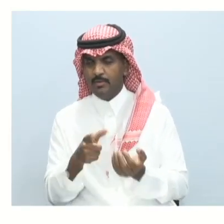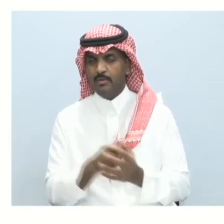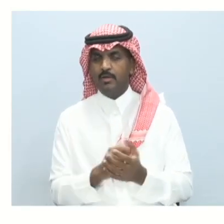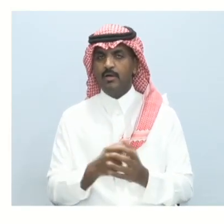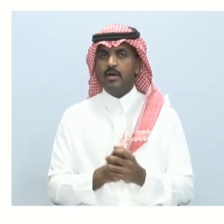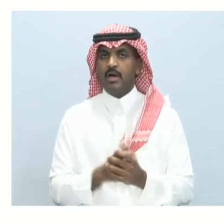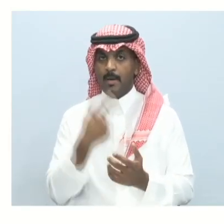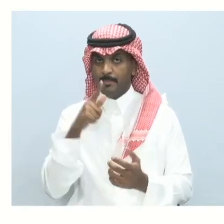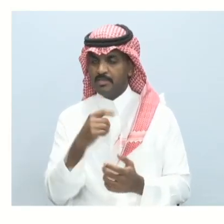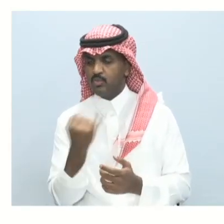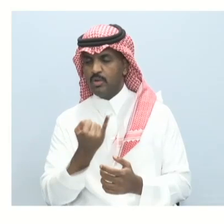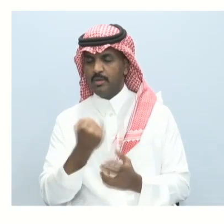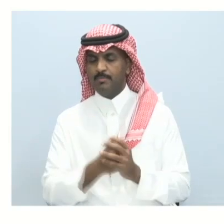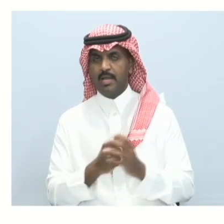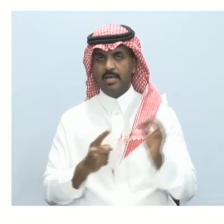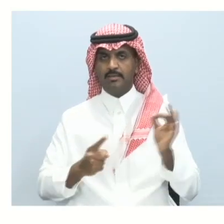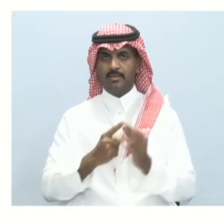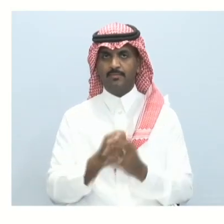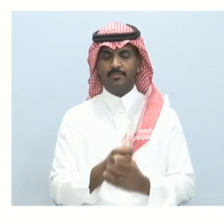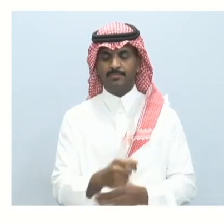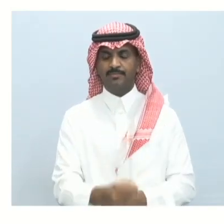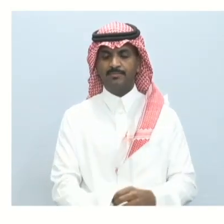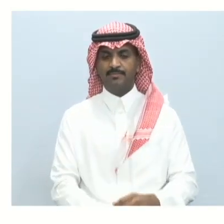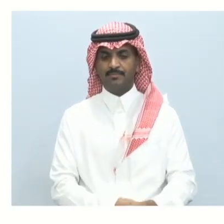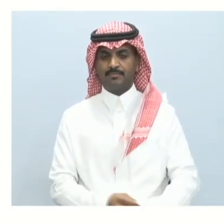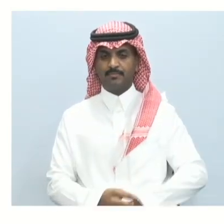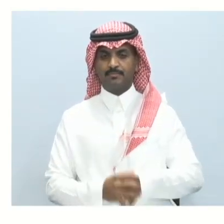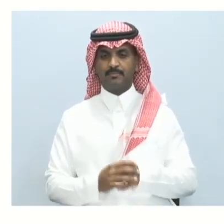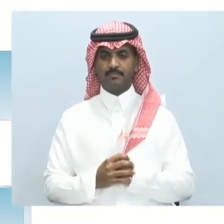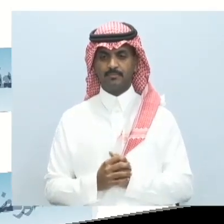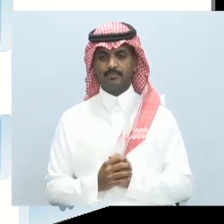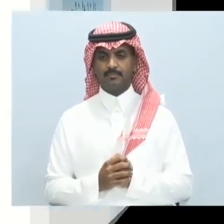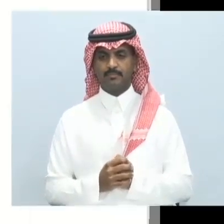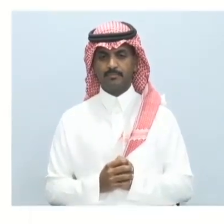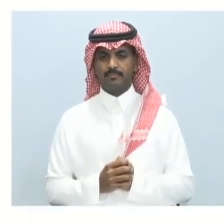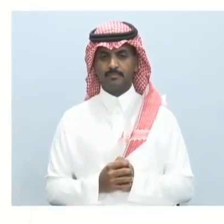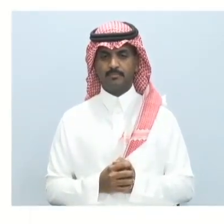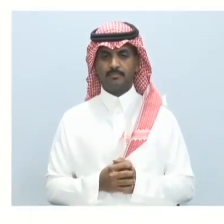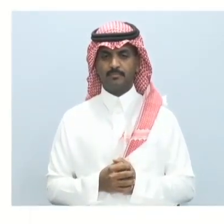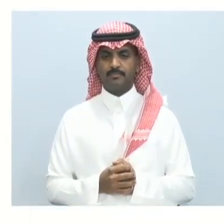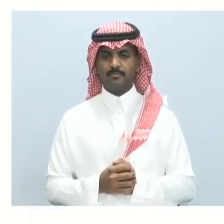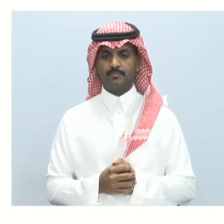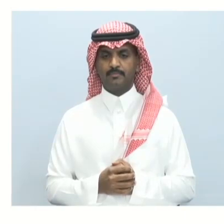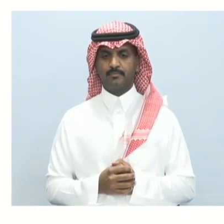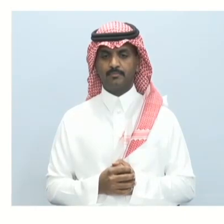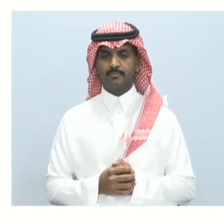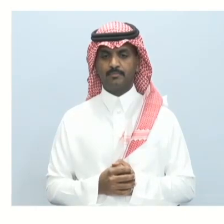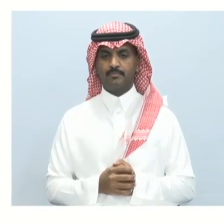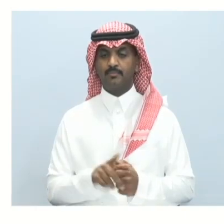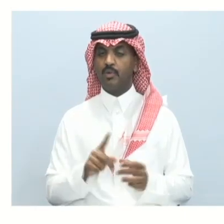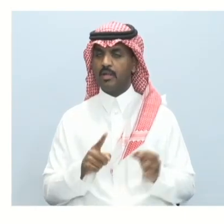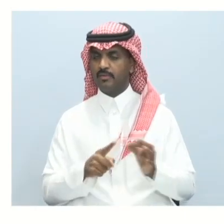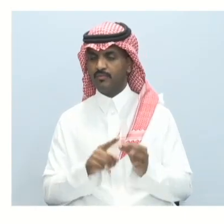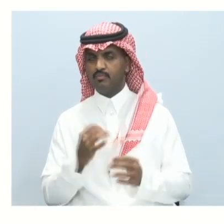ابرز واهم الاهداف المرسومه لدرسنا فكونوا معي مع الوقوف على هذين الهدفين